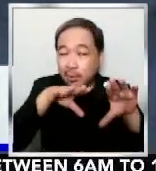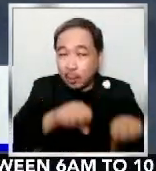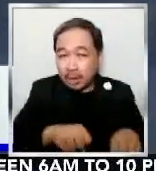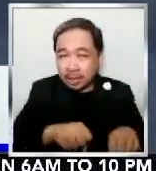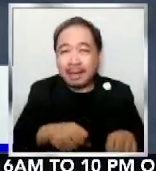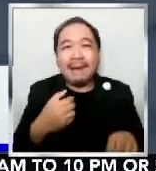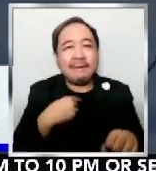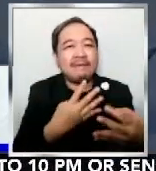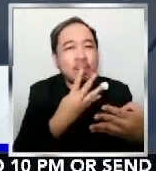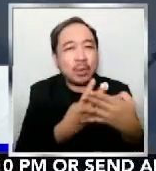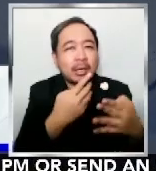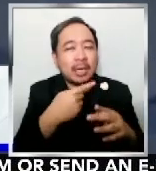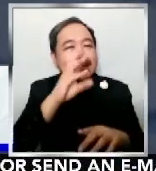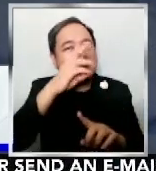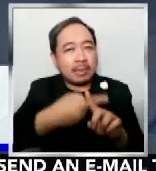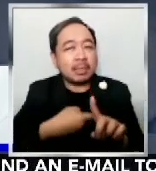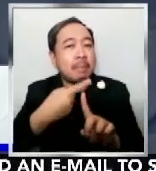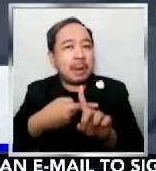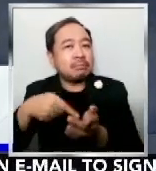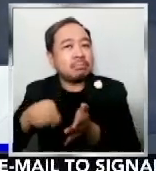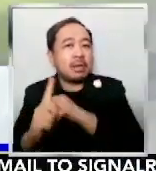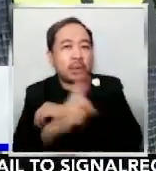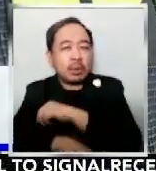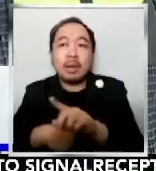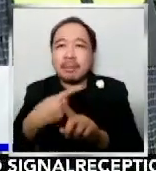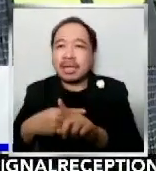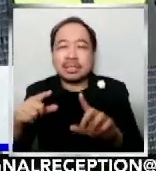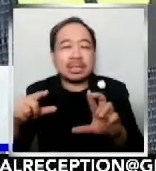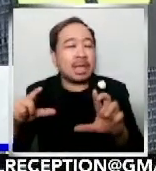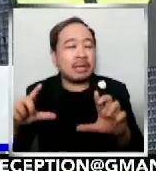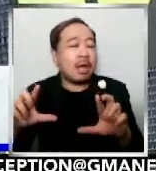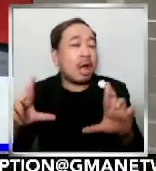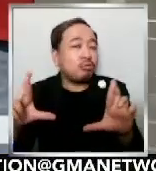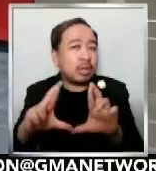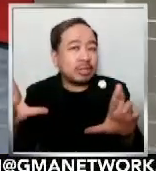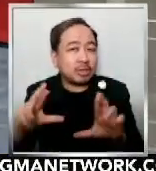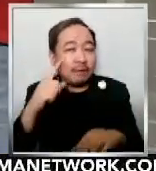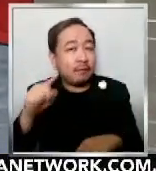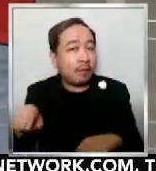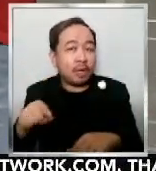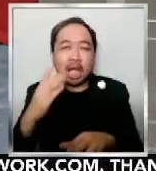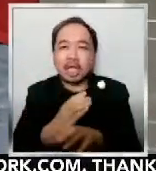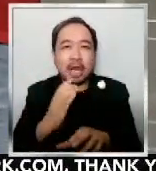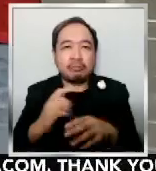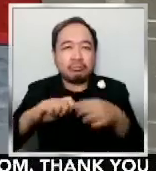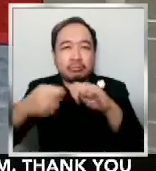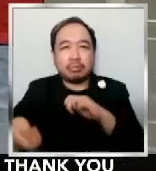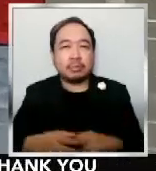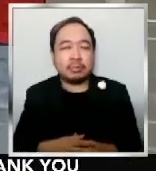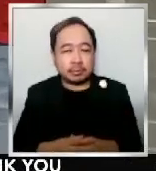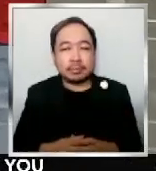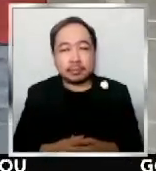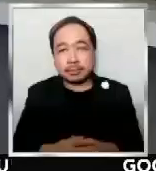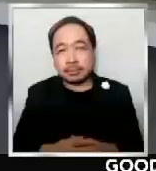hanggang 6 na buwan at revocation ng rehistro ng sasakyan. John Consulta. June Veneracion, Nakatutok, 24